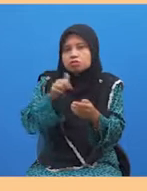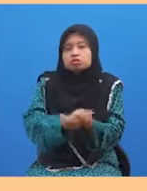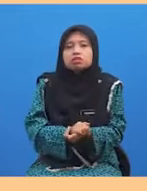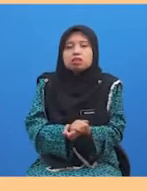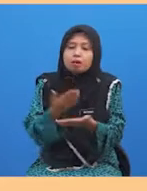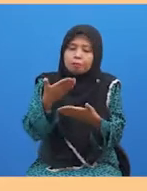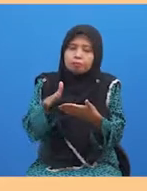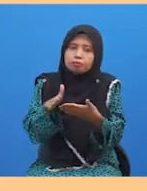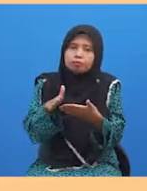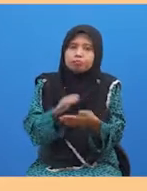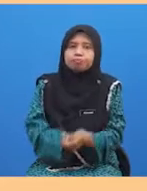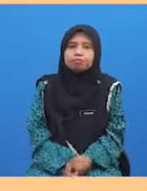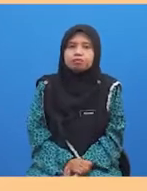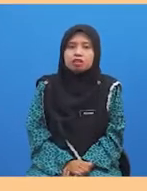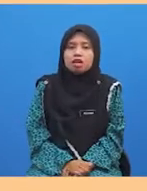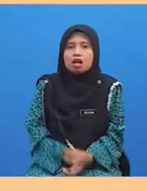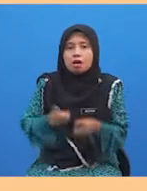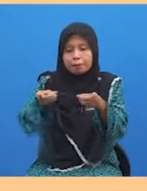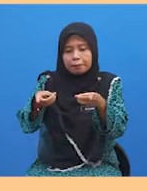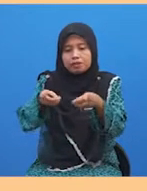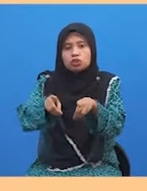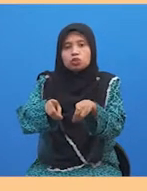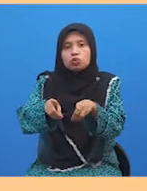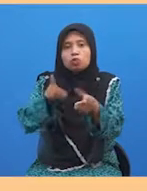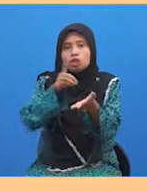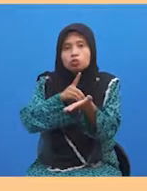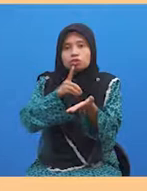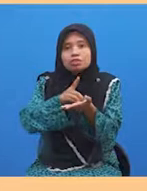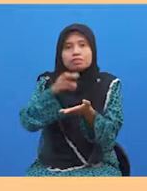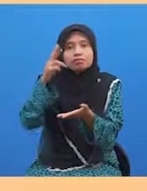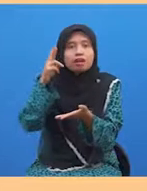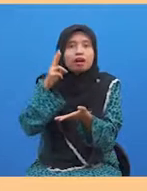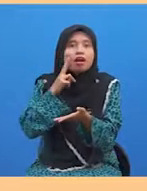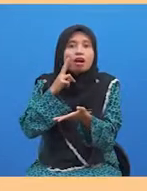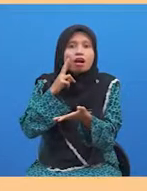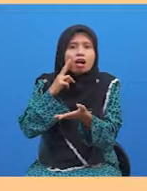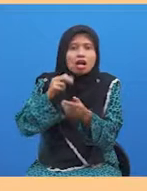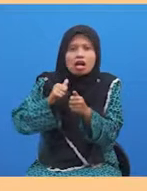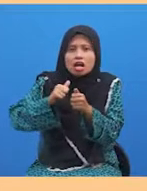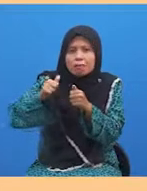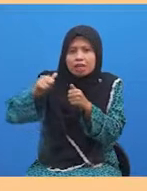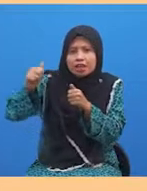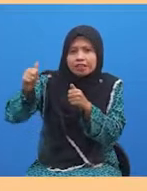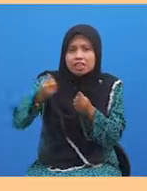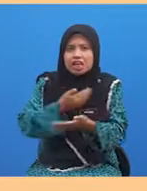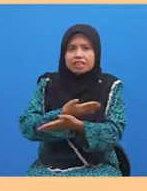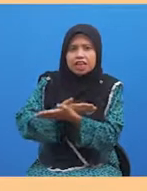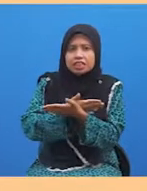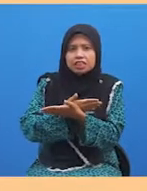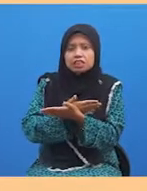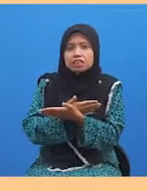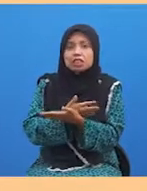menarik seterusnya ialah peristiwa Dr. Raiha melarikan